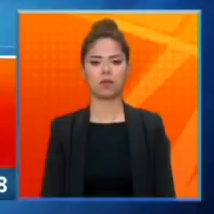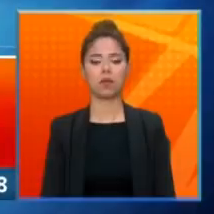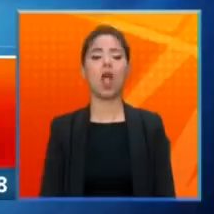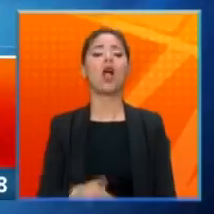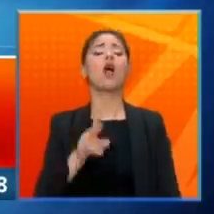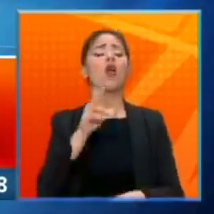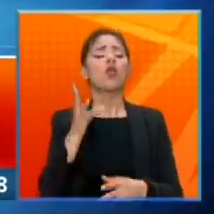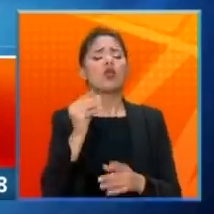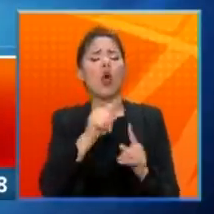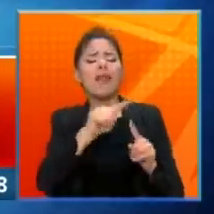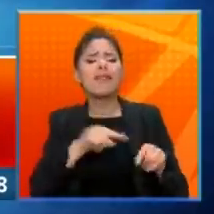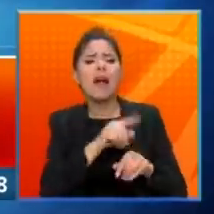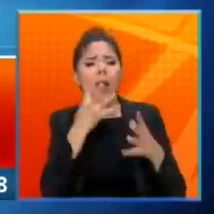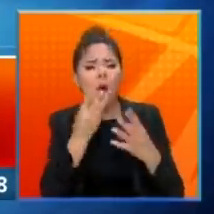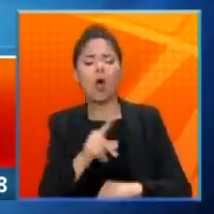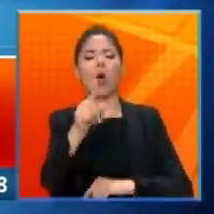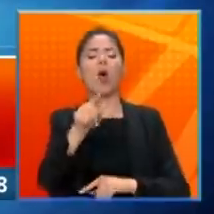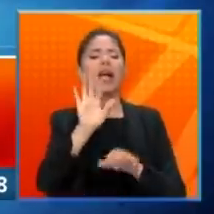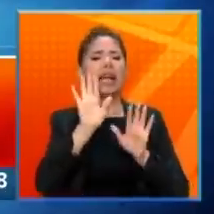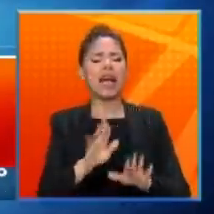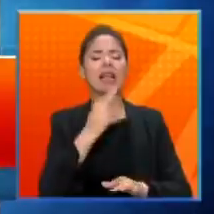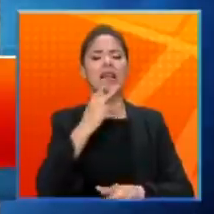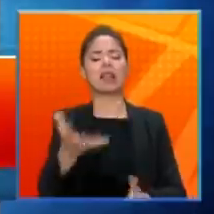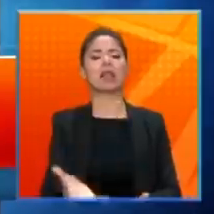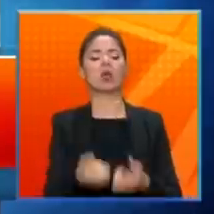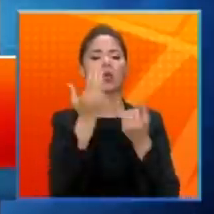Neyse ki çok geçmeden mahsur kalan kadın kurtarıldı.